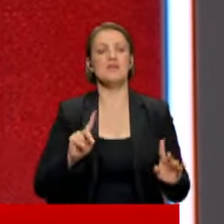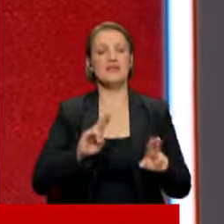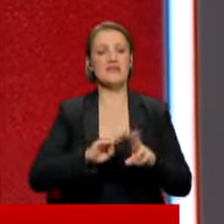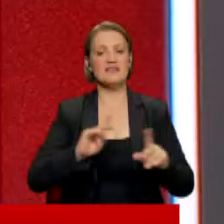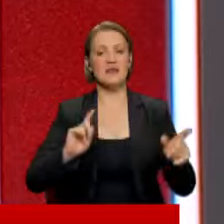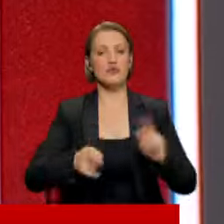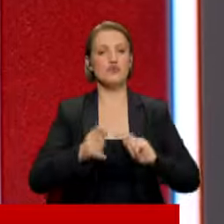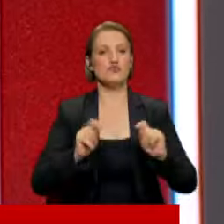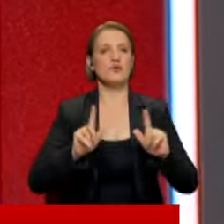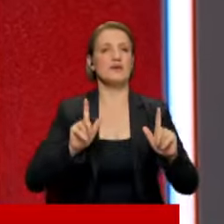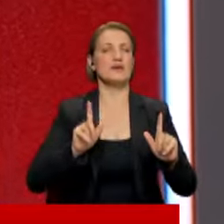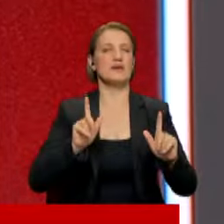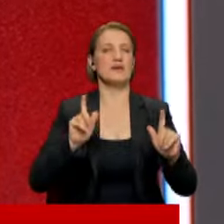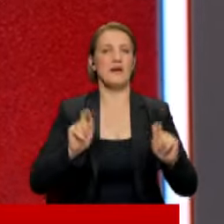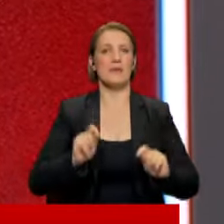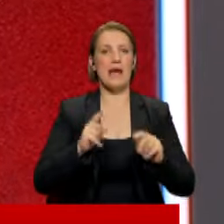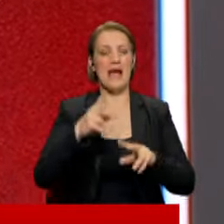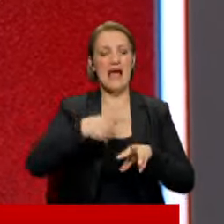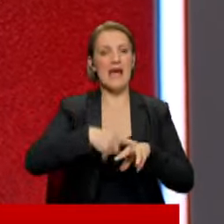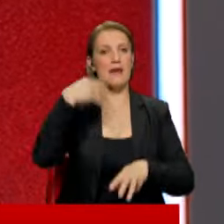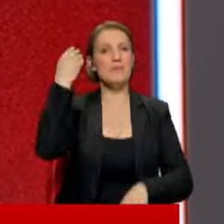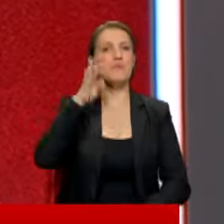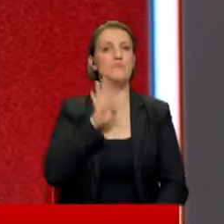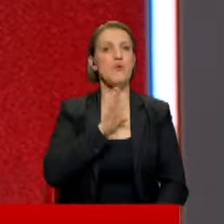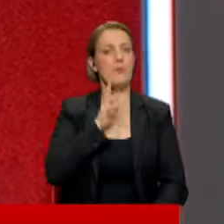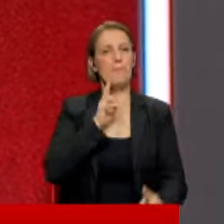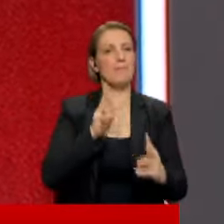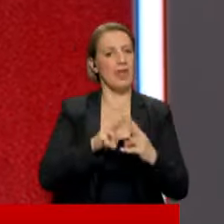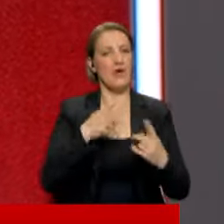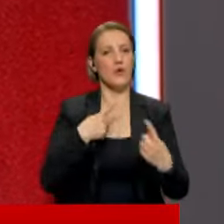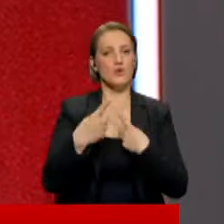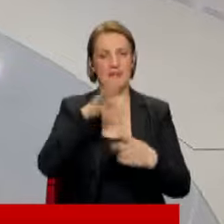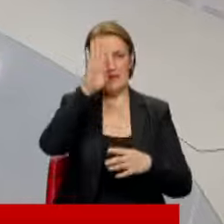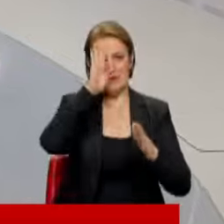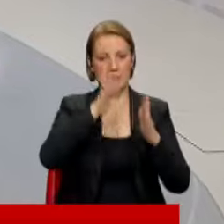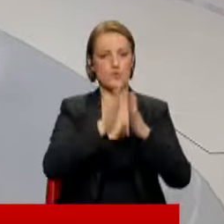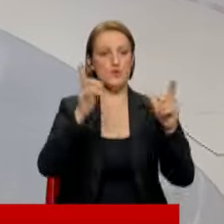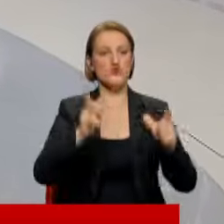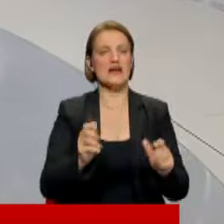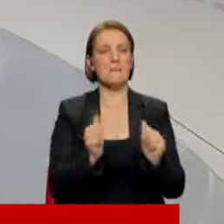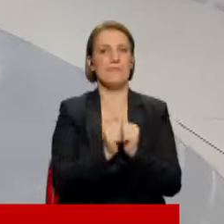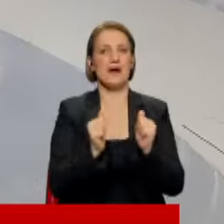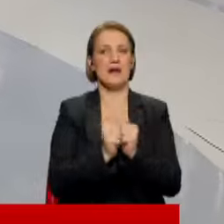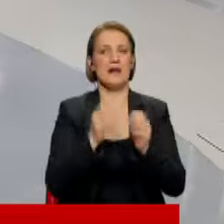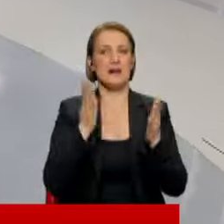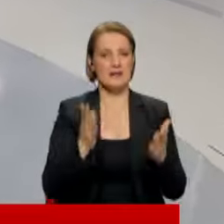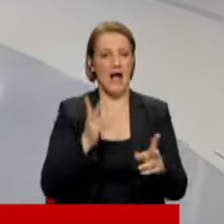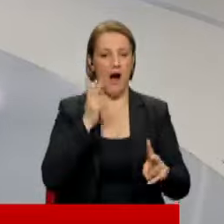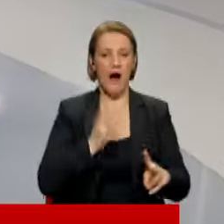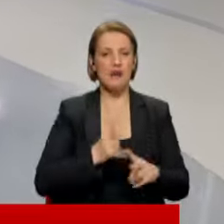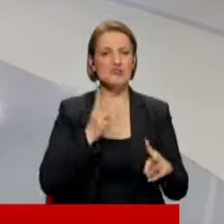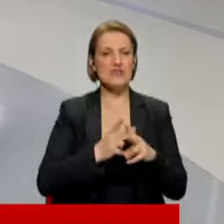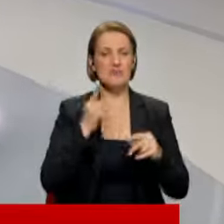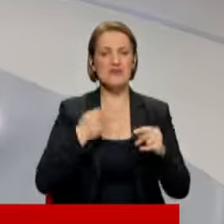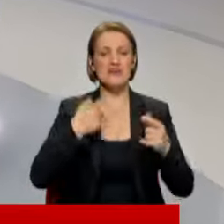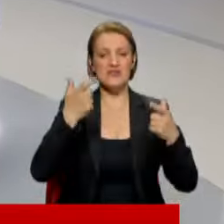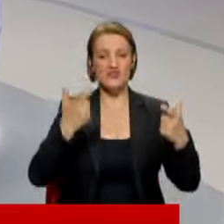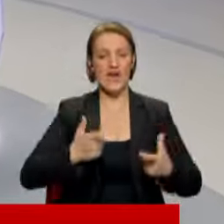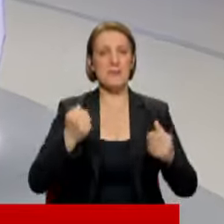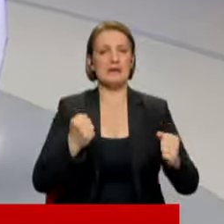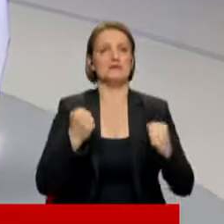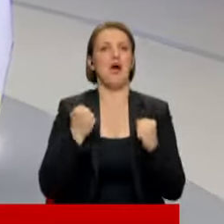gerçekleştirmemiz lazım bunu Ekrem başkan'la da konuştuk İstanbul büyükşehirle birlikte behem halal biz şehrimizi